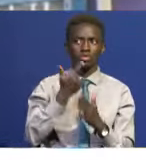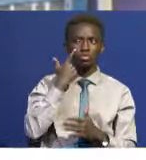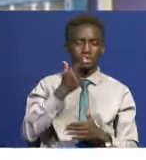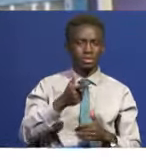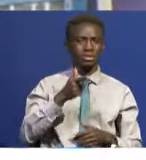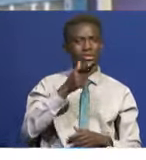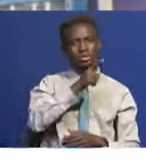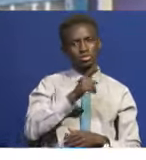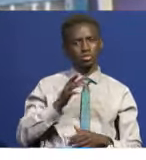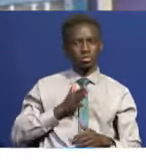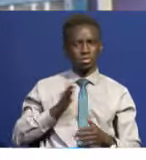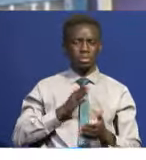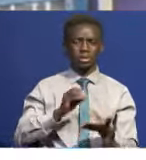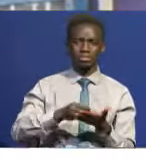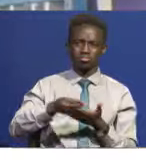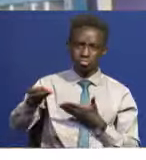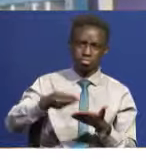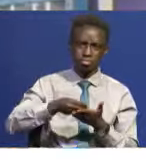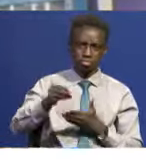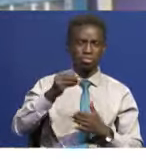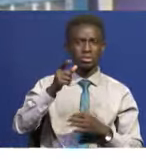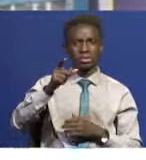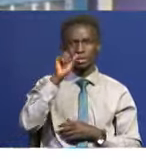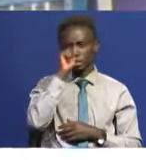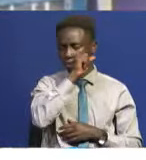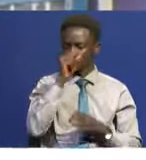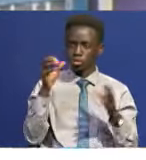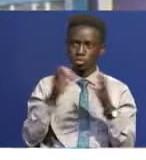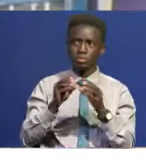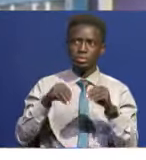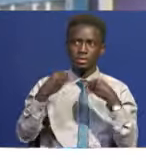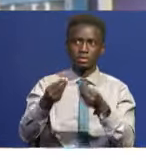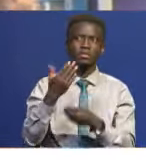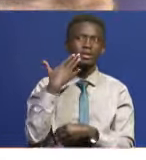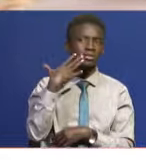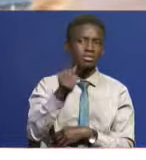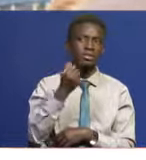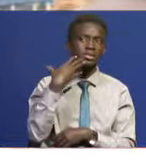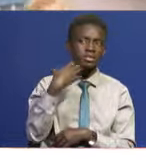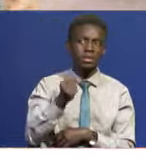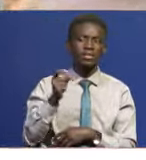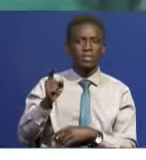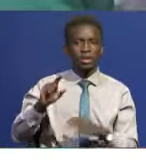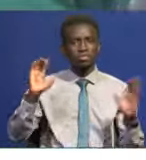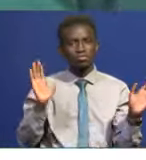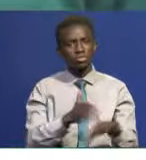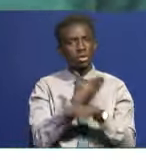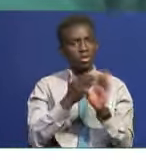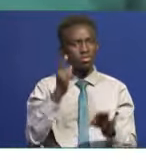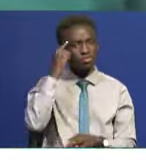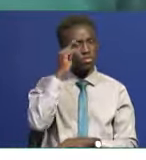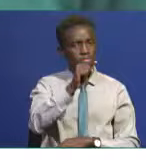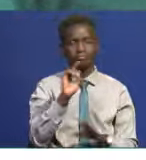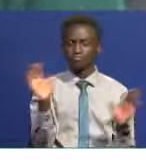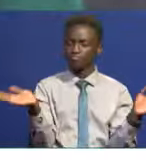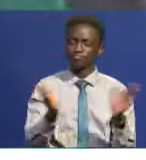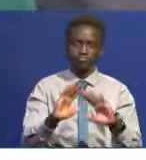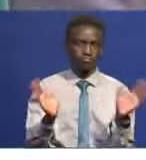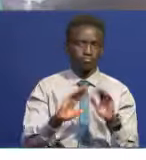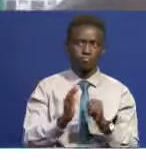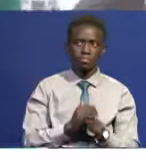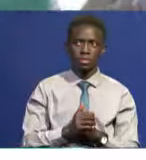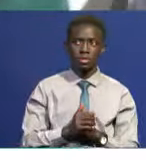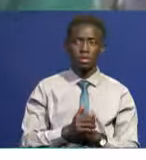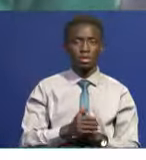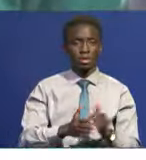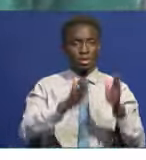ati anawapatia kila siku ati anawapatia 500 hapa wanakaa kumuimbia hapana. Mama ajatolewa kwa